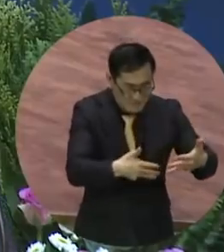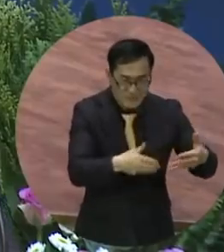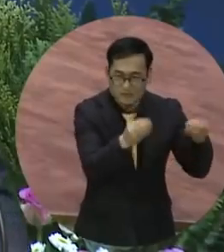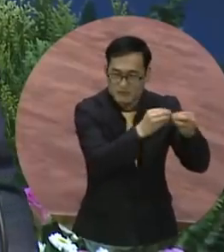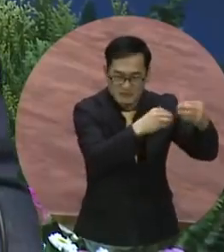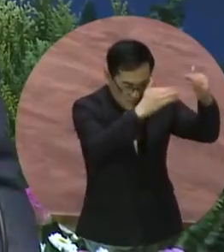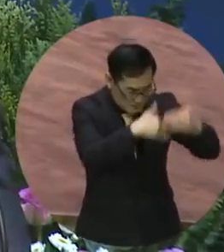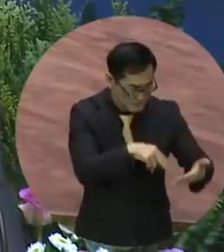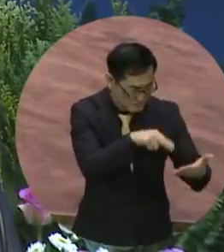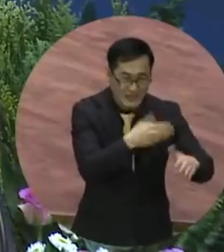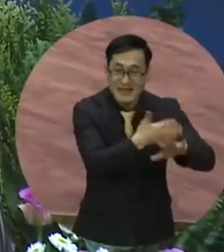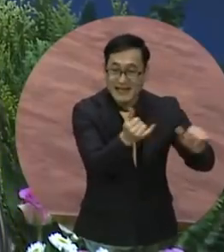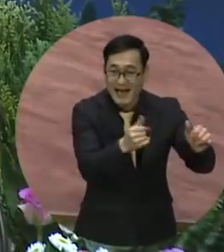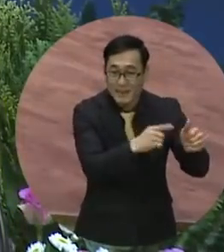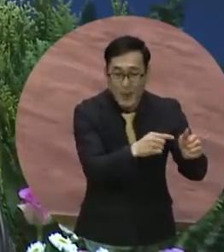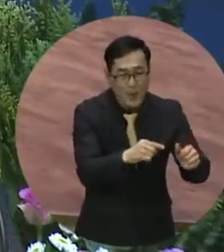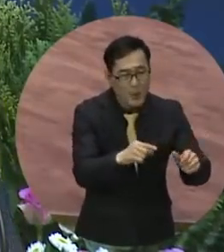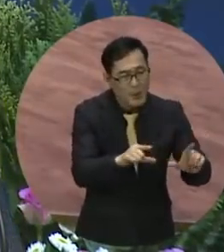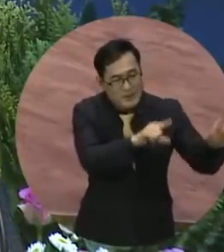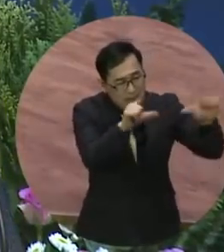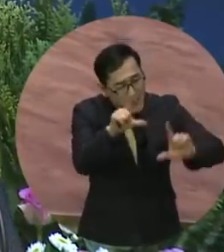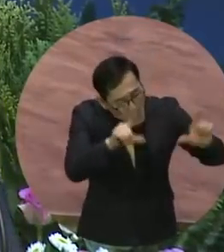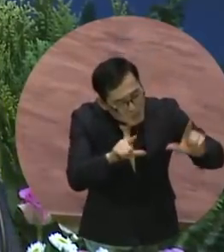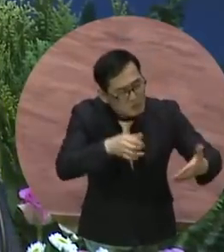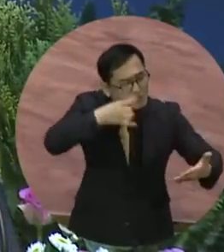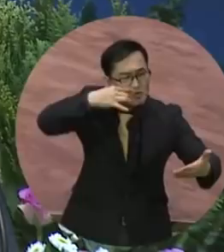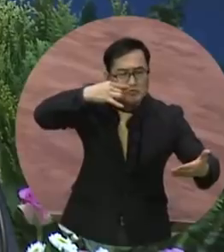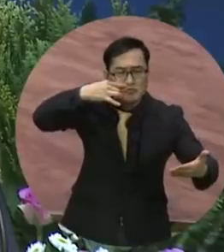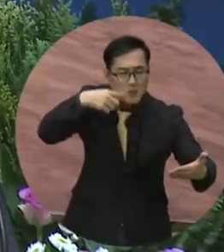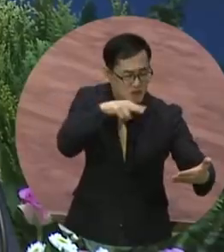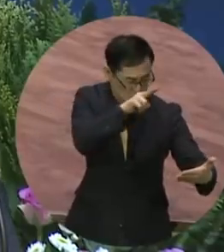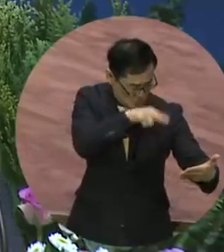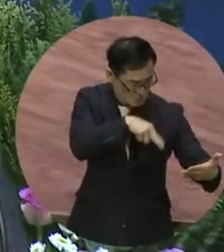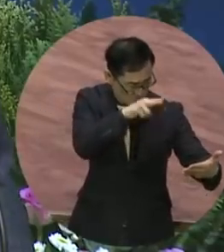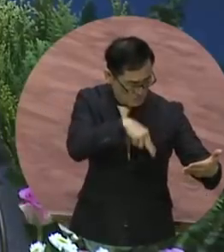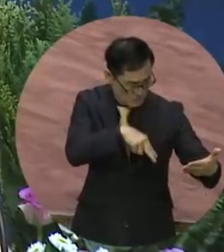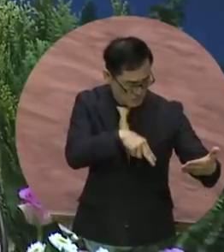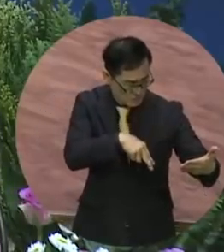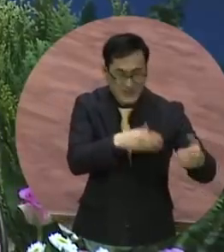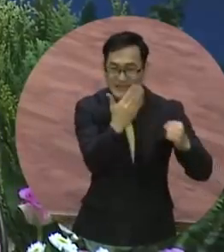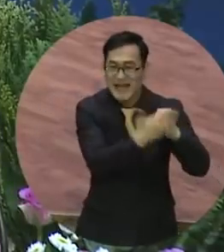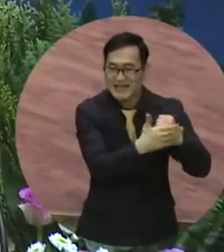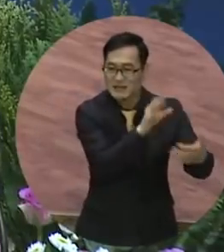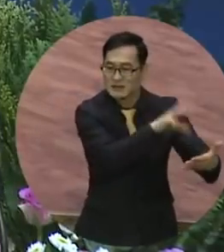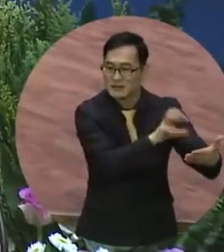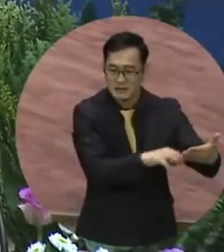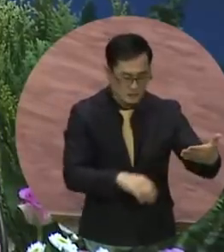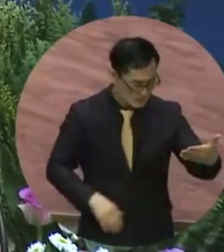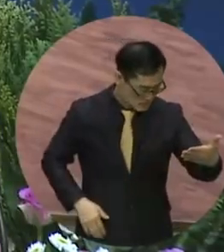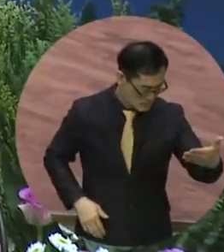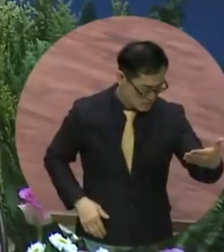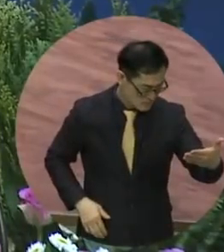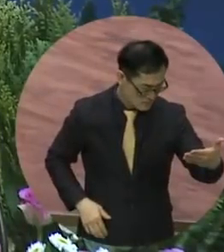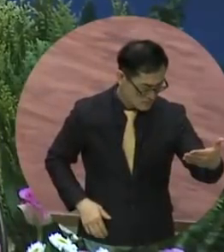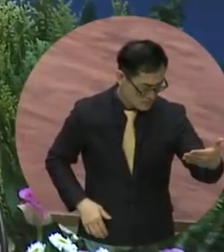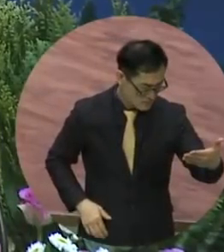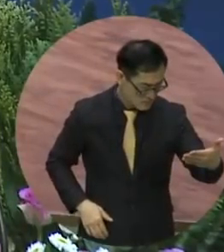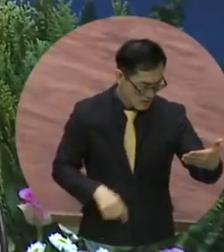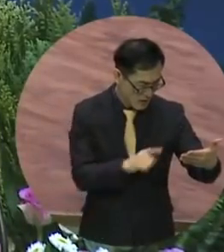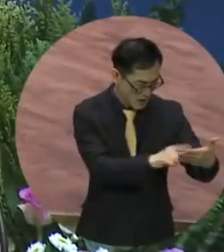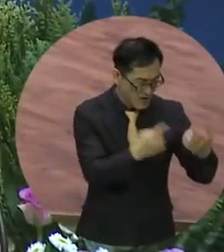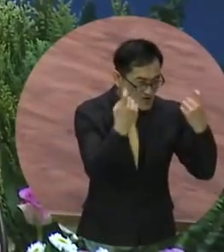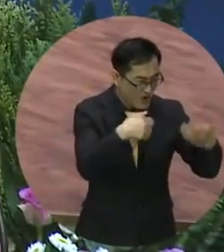보면서 타인의 일상이 부럽고 타인들의 일상 비교합니다.